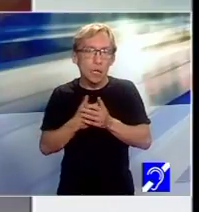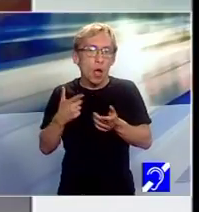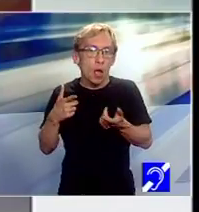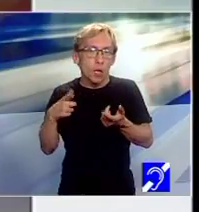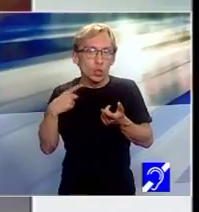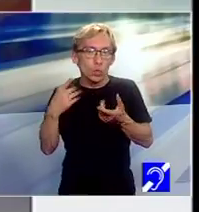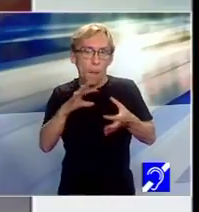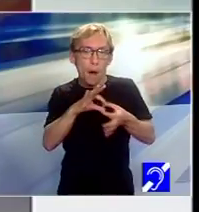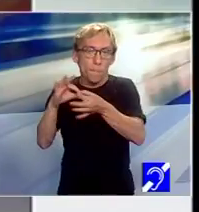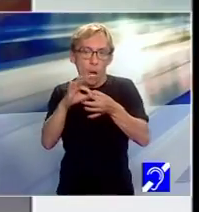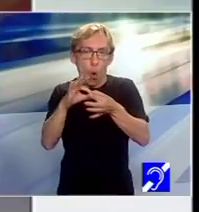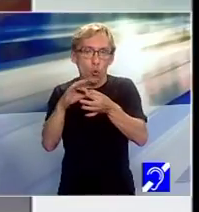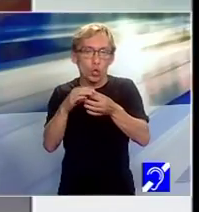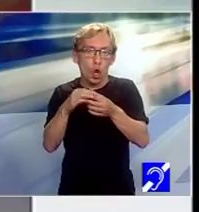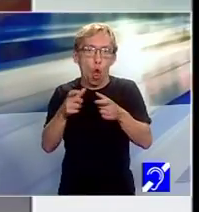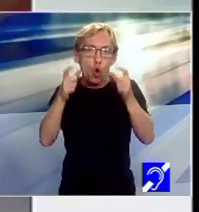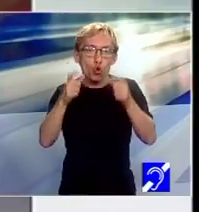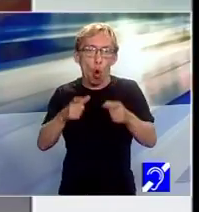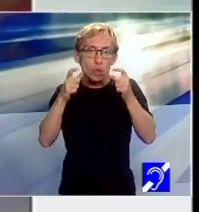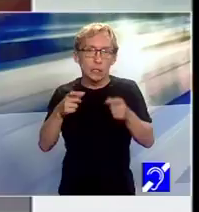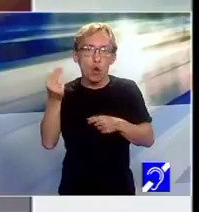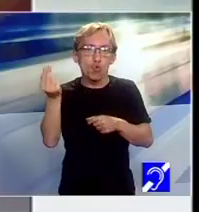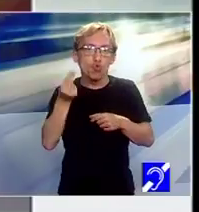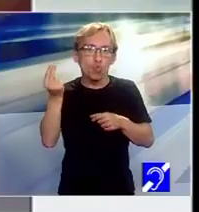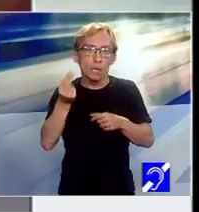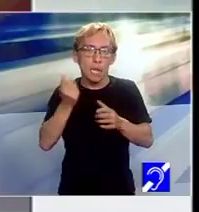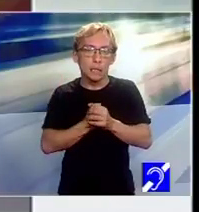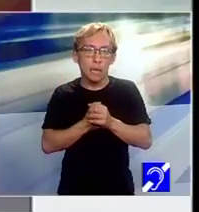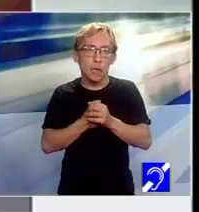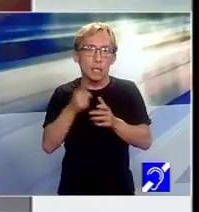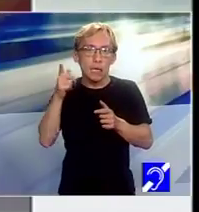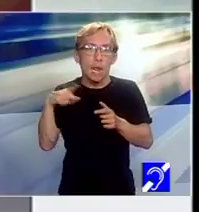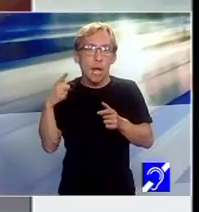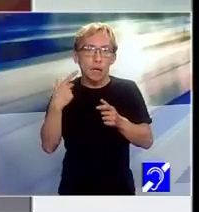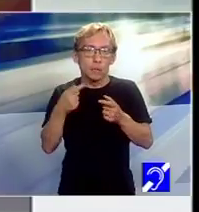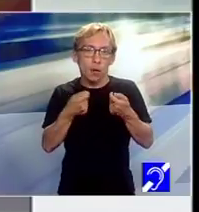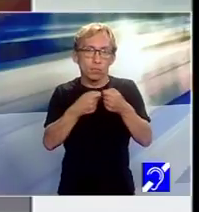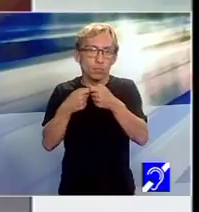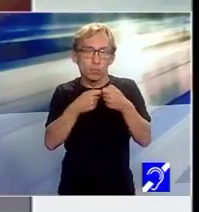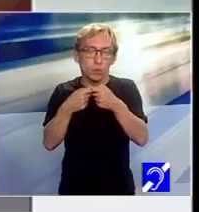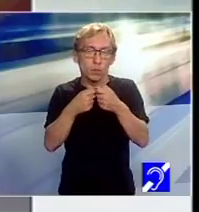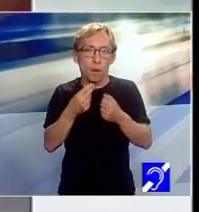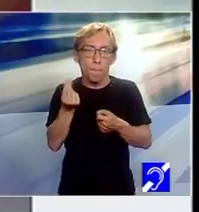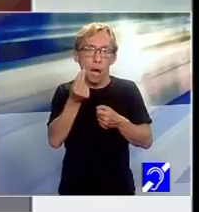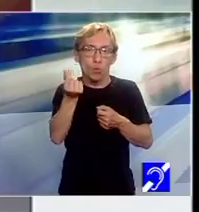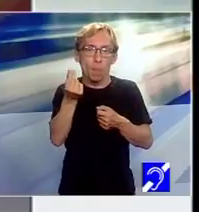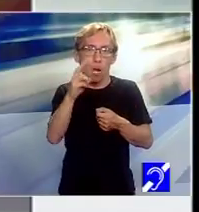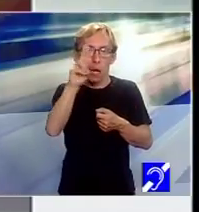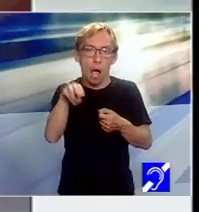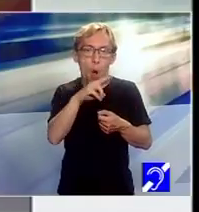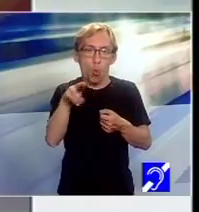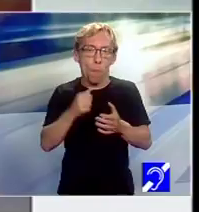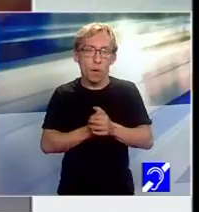subordonați Consiliului Județean, el fiind ordonatorul nostru principal de credite, pe fonduri europene nu putem